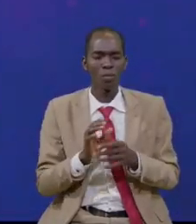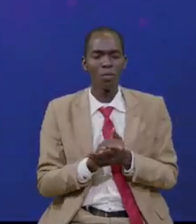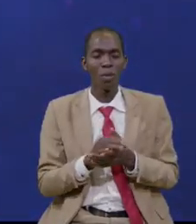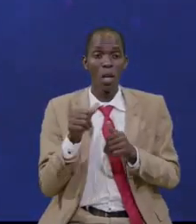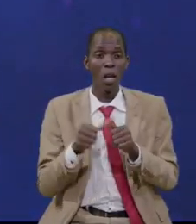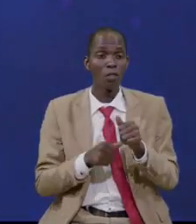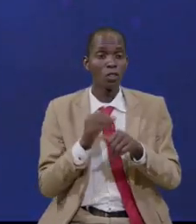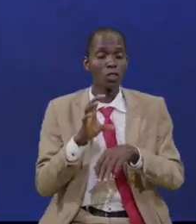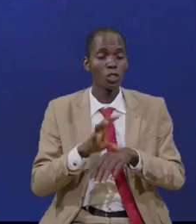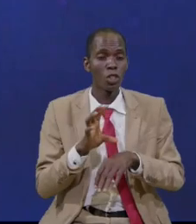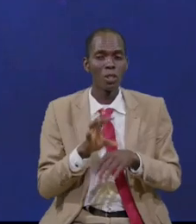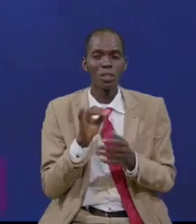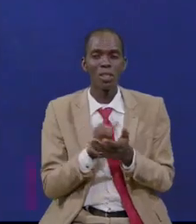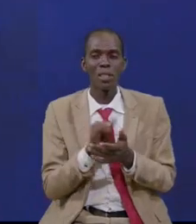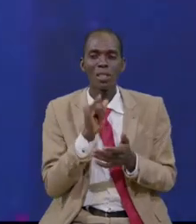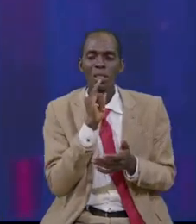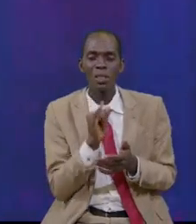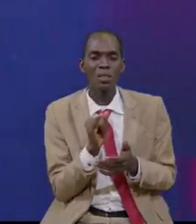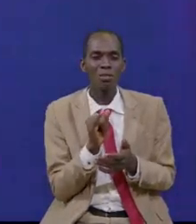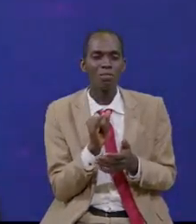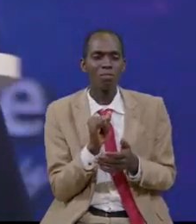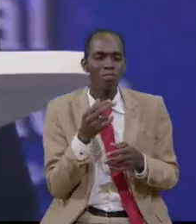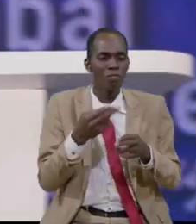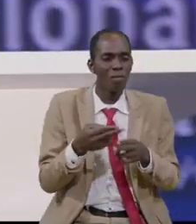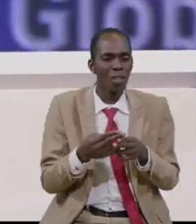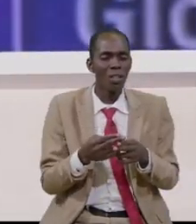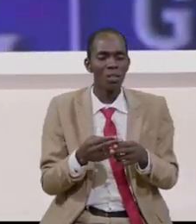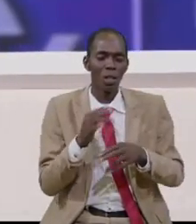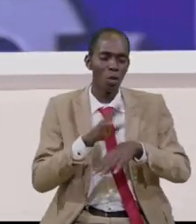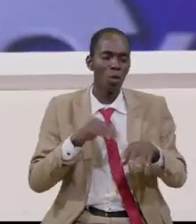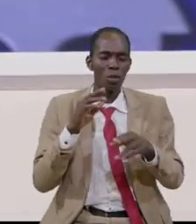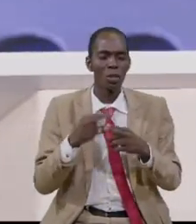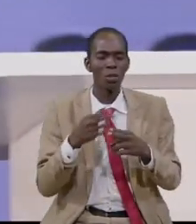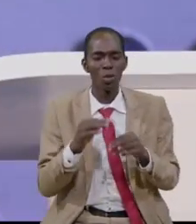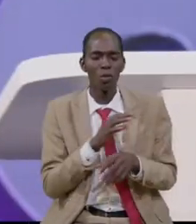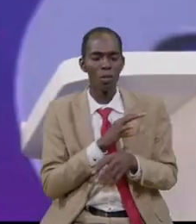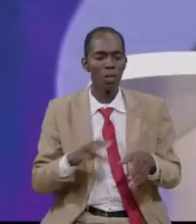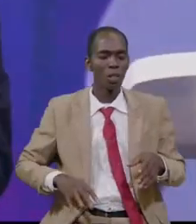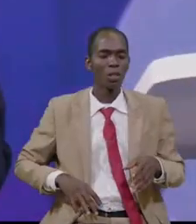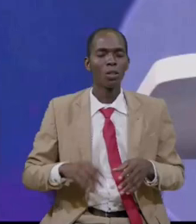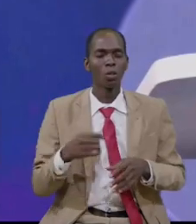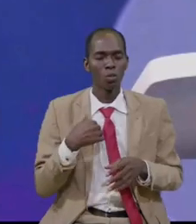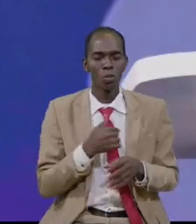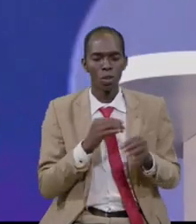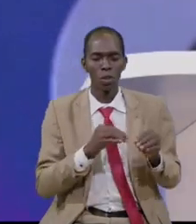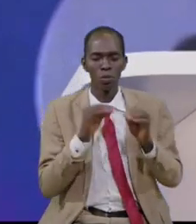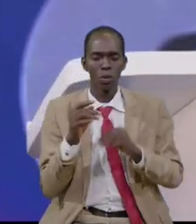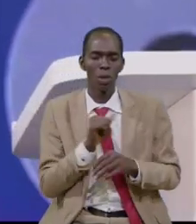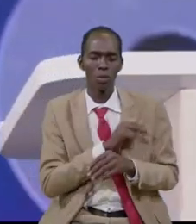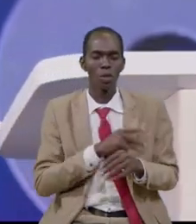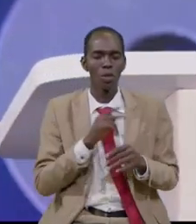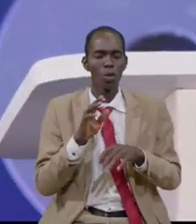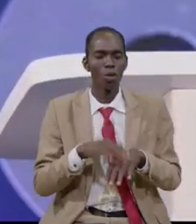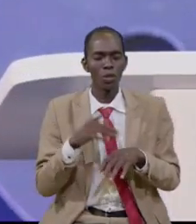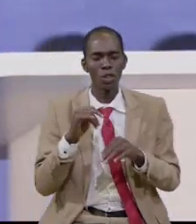église qui invoque le nom du Seigneur doit placer l'administration de l'église, le gouvernement